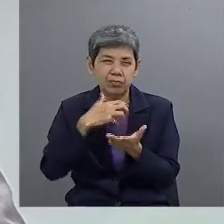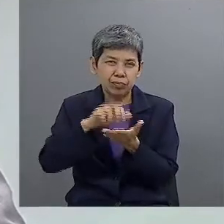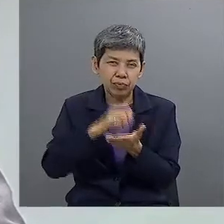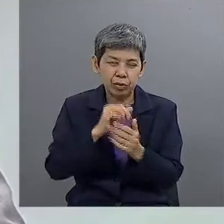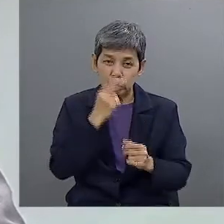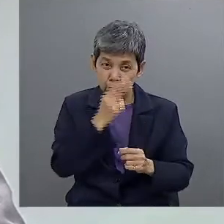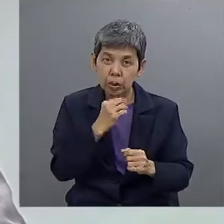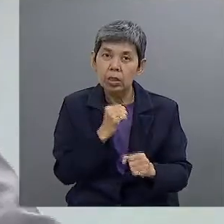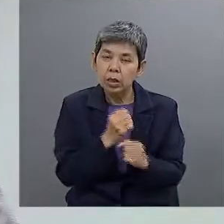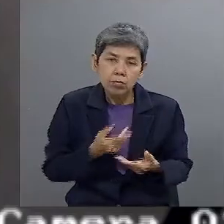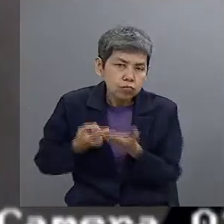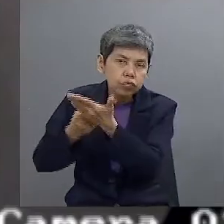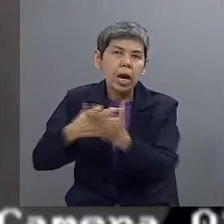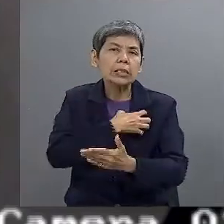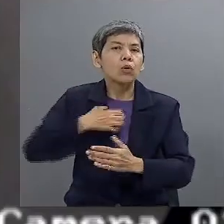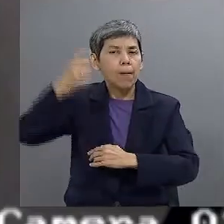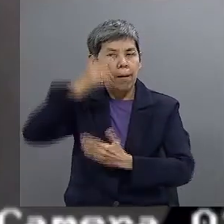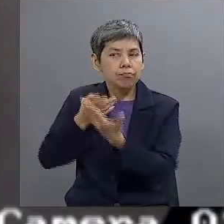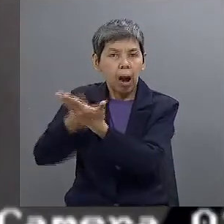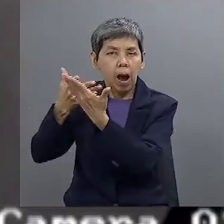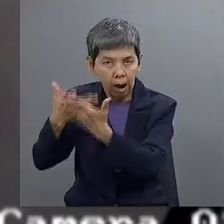ยังสถานทูตเมียนมาแล้วนะครับ